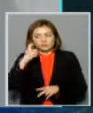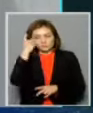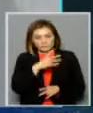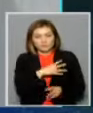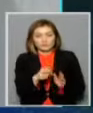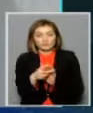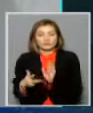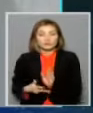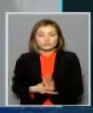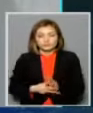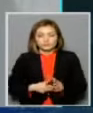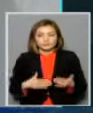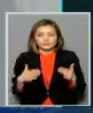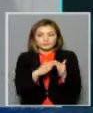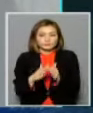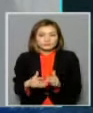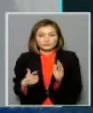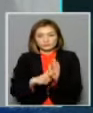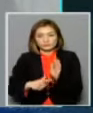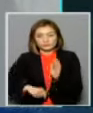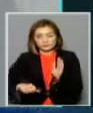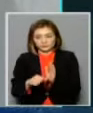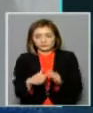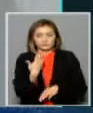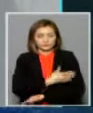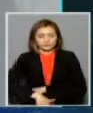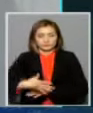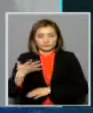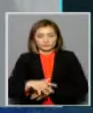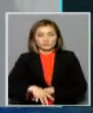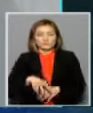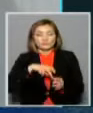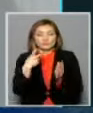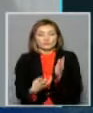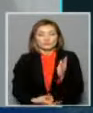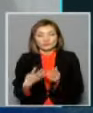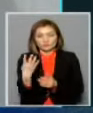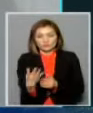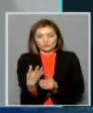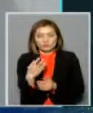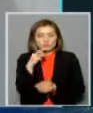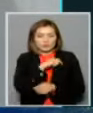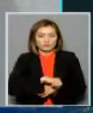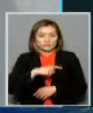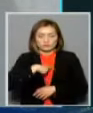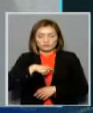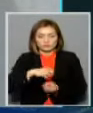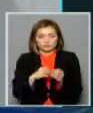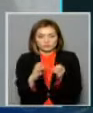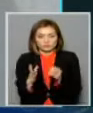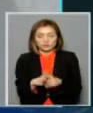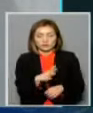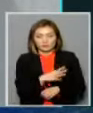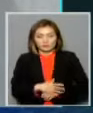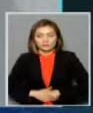состоянии 18, в жилом помещении 76, на улице 5, утонувших 4 и отравившихся 15 фактов и